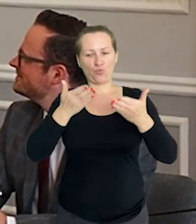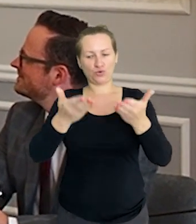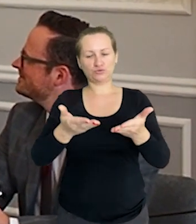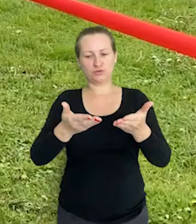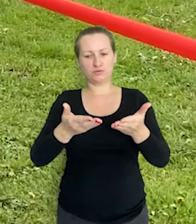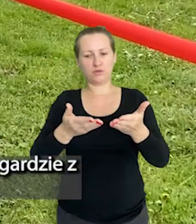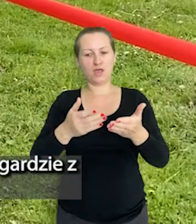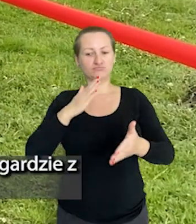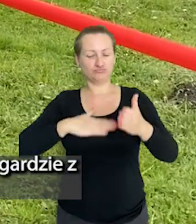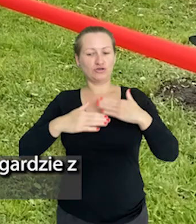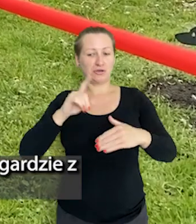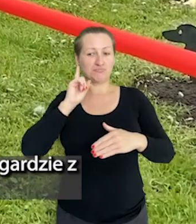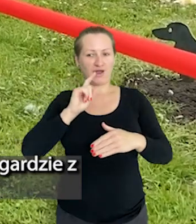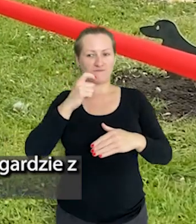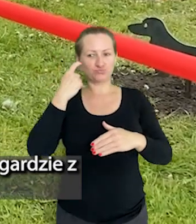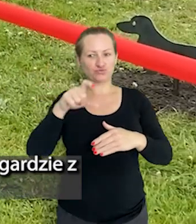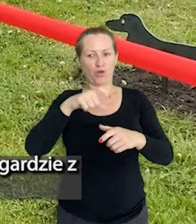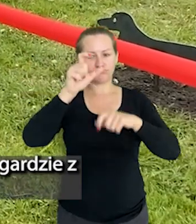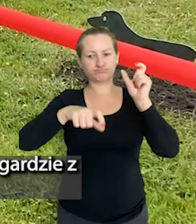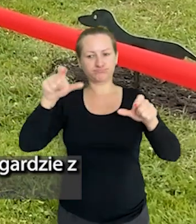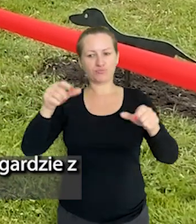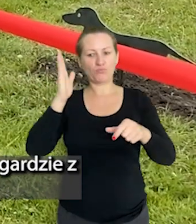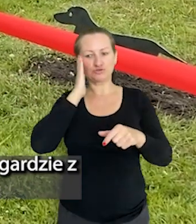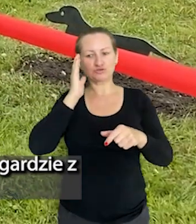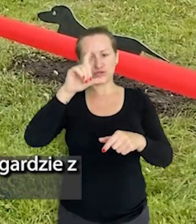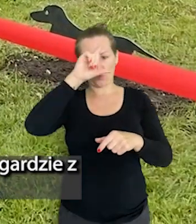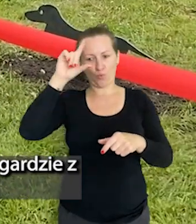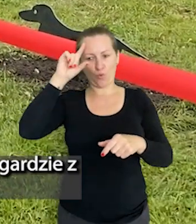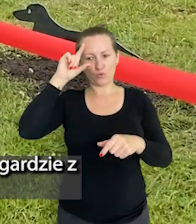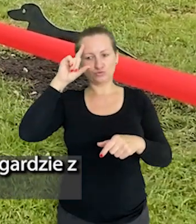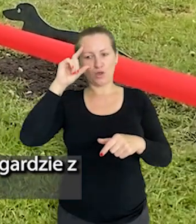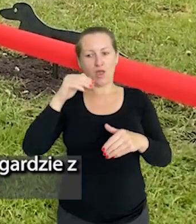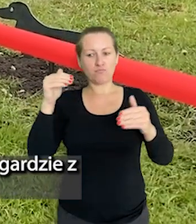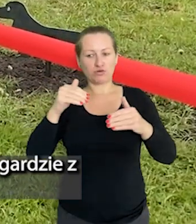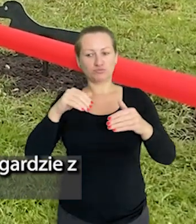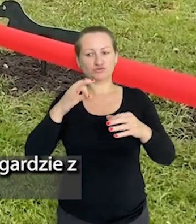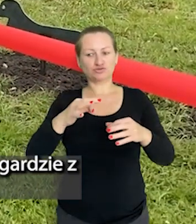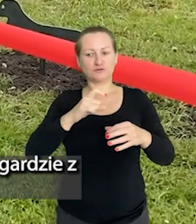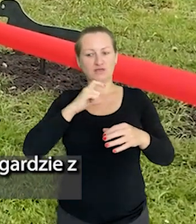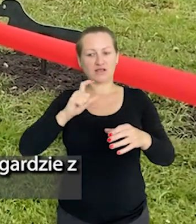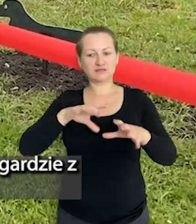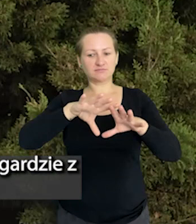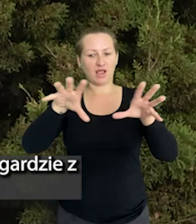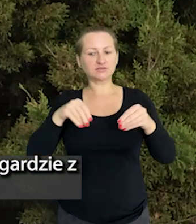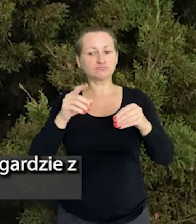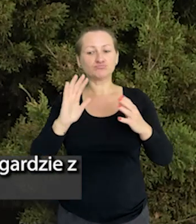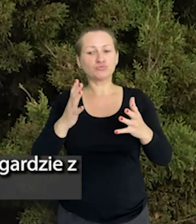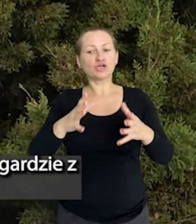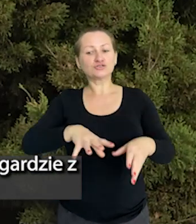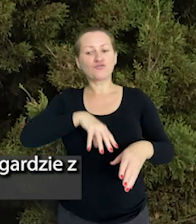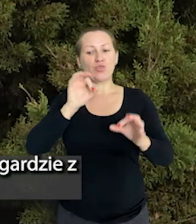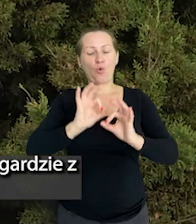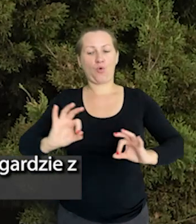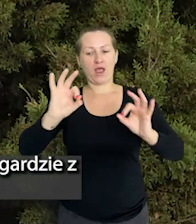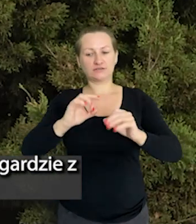jubileusz. Ich bin ganz froh, dass wir mit fast 100 Bürgerinnen und Bürgern aus der Stadt heute hier in Starogard sind, anlässlich